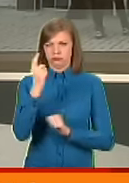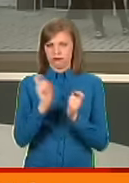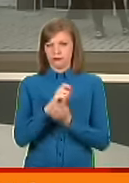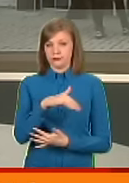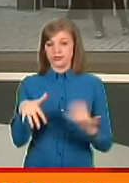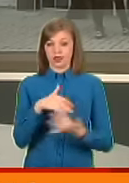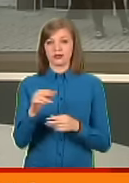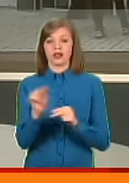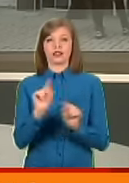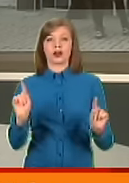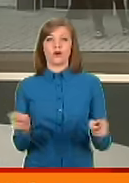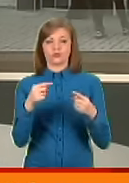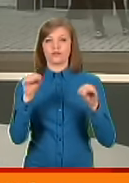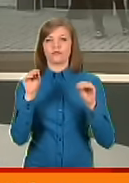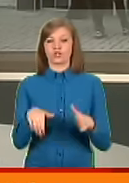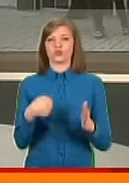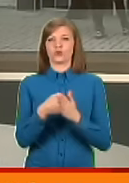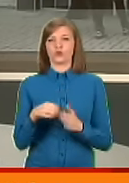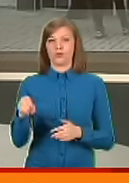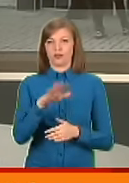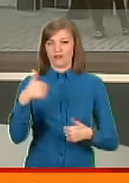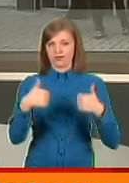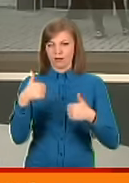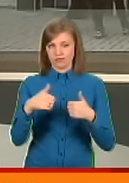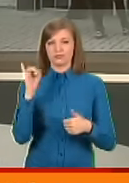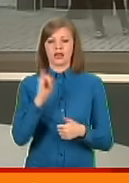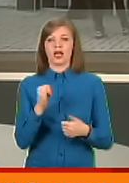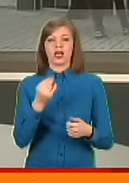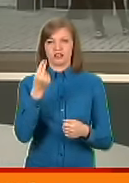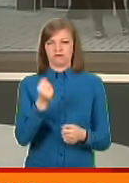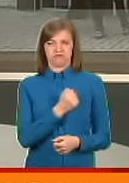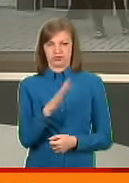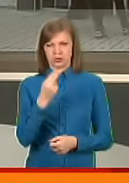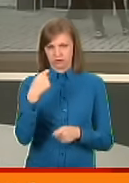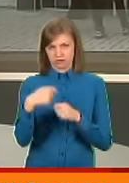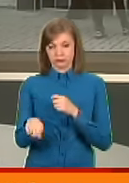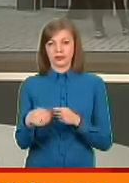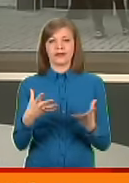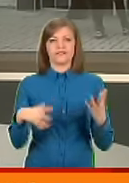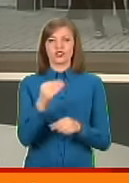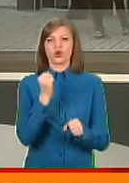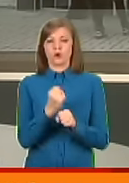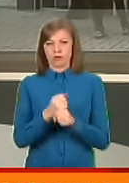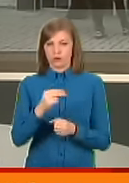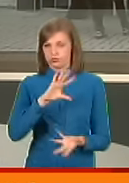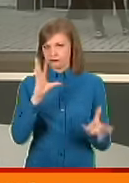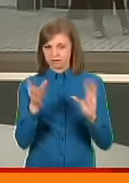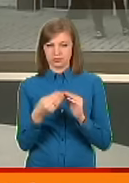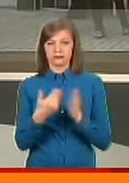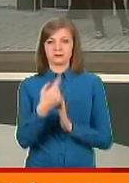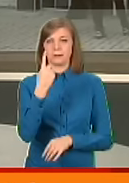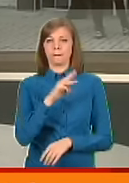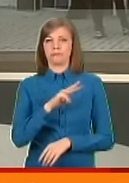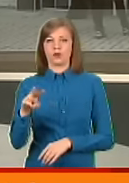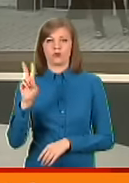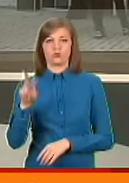скандал. Реконструйовувати її вирішили до Євробачення, і на ремонт урядники не пошкодували грошей. Всі роботи коштували майже